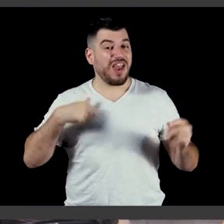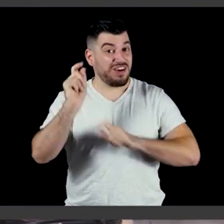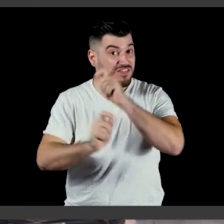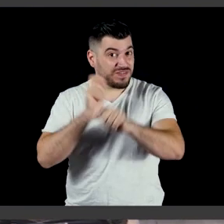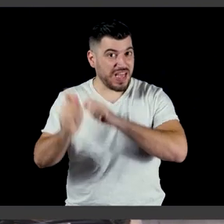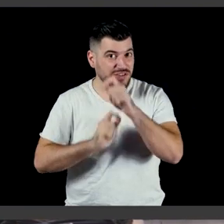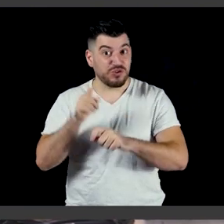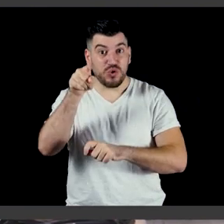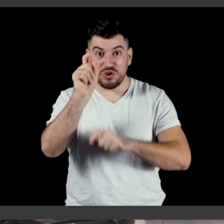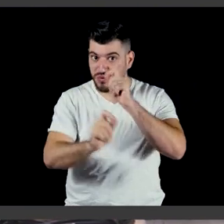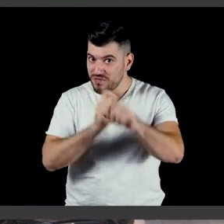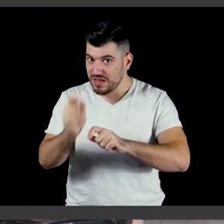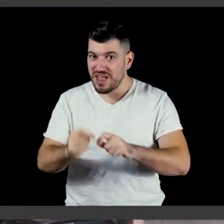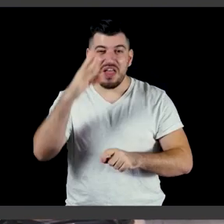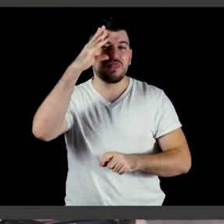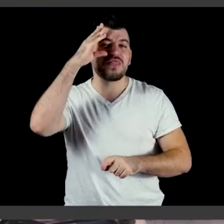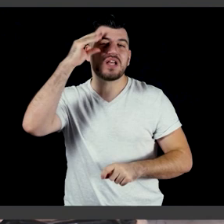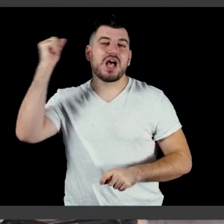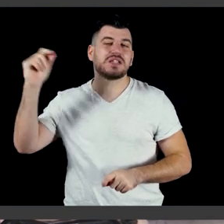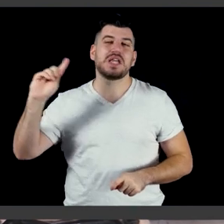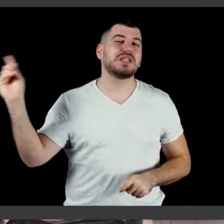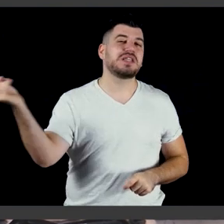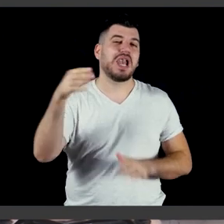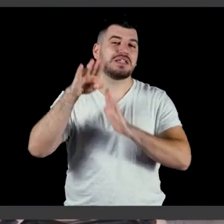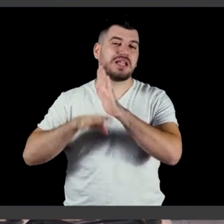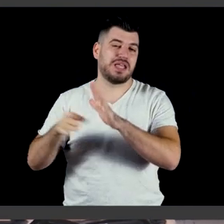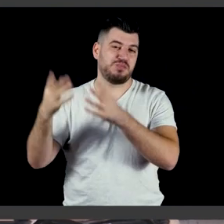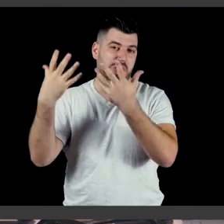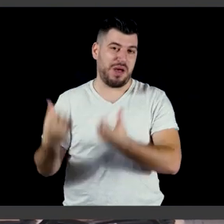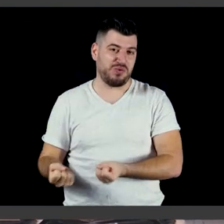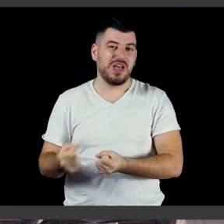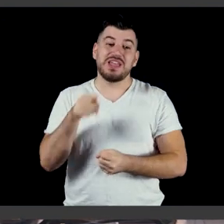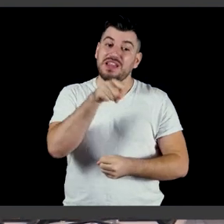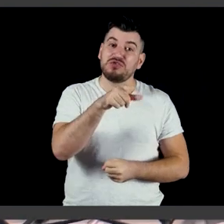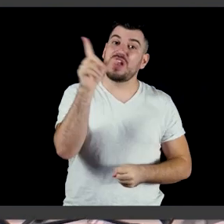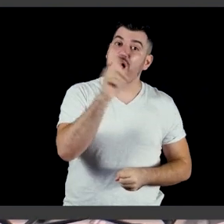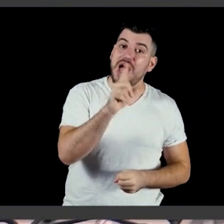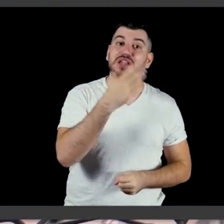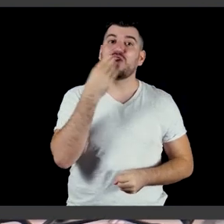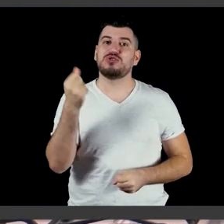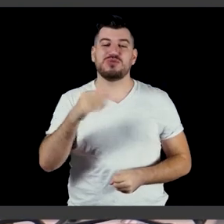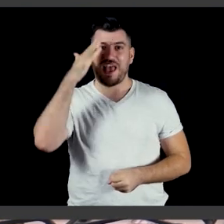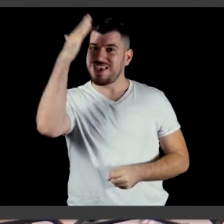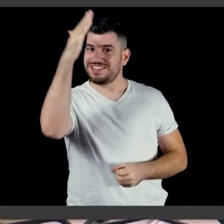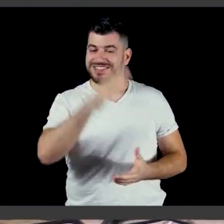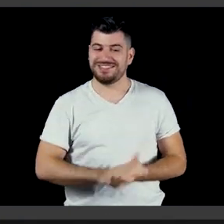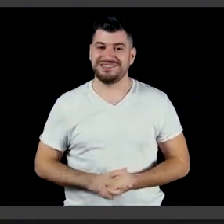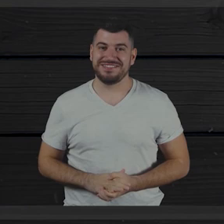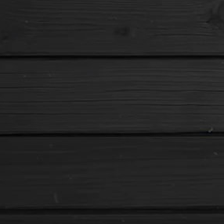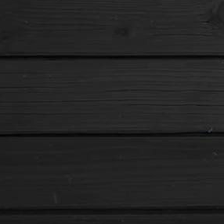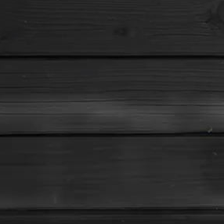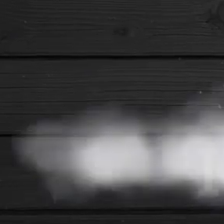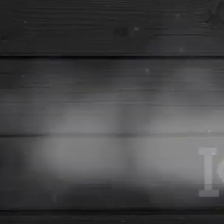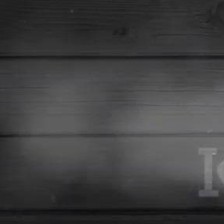φτιάξετε. Και όταν φτιάξετε αυτό το μουσακά, θα ξεχάσετε όλες τις άλλες συνταγές που υπάρχουν, γιατί είναι light και νόστιμος. Έχει καθαρή γεύση. Φιλάκια.